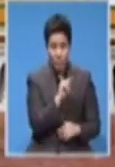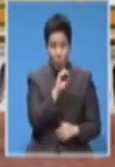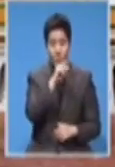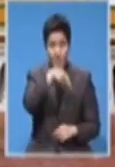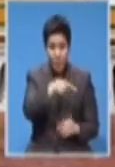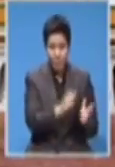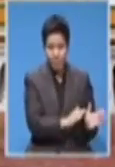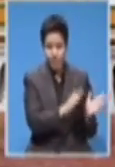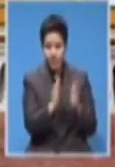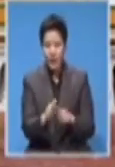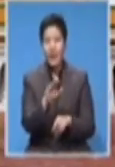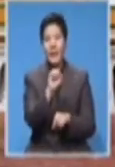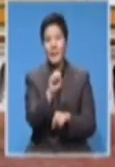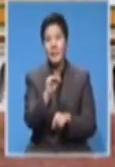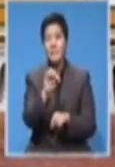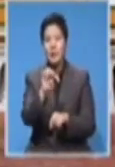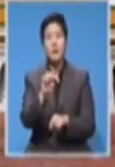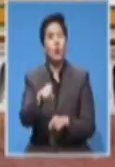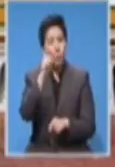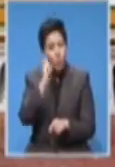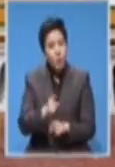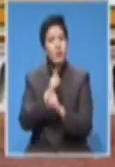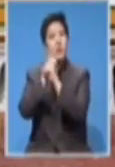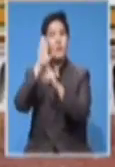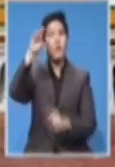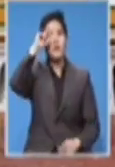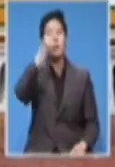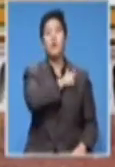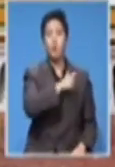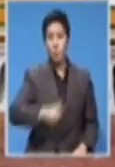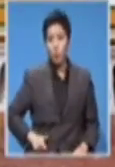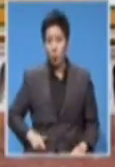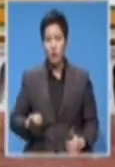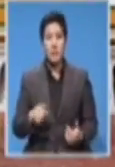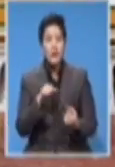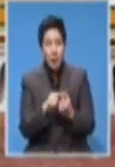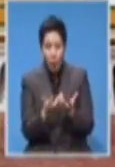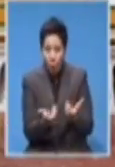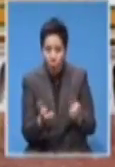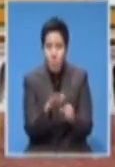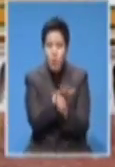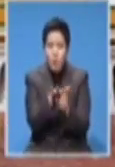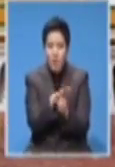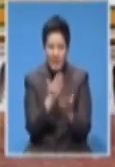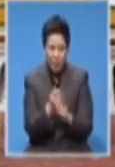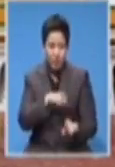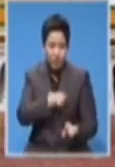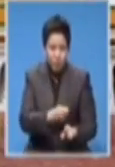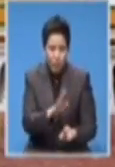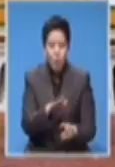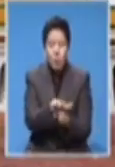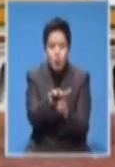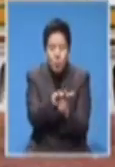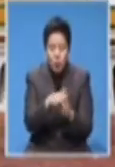าทเป็นหัวนะครับที่ทรงรับสั่งไว้แล้วเรื่องความพอเพียงทำอะไรก็แล้วแต่ถ้าไม่ต้องใช้จ่ายเงินได้ก็ดีพอกิน